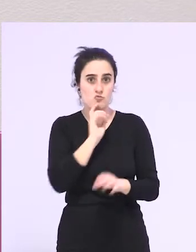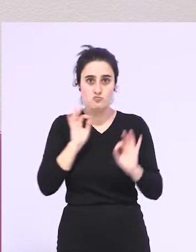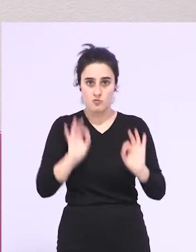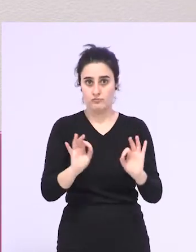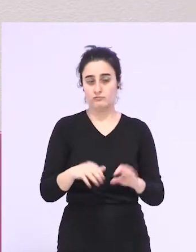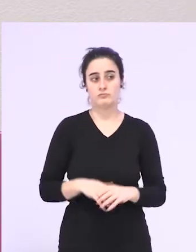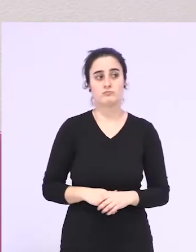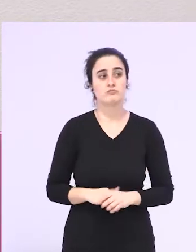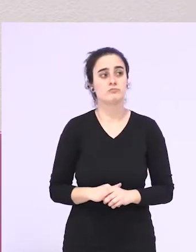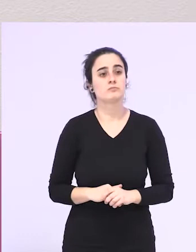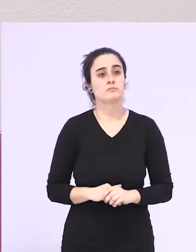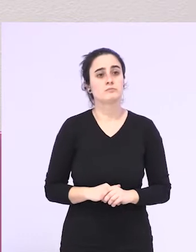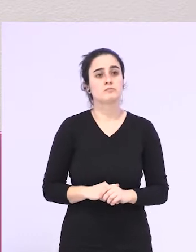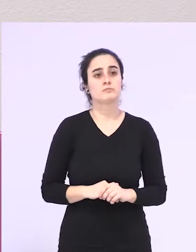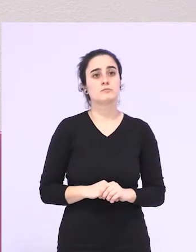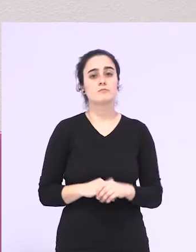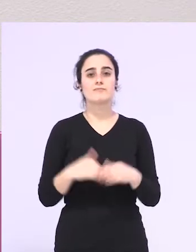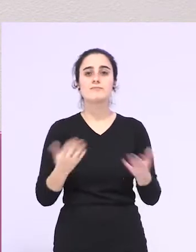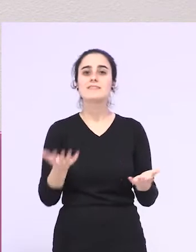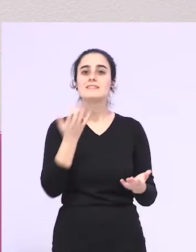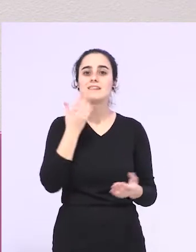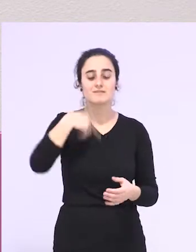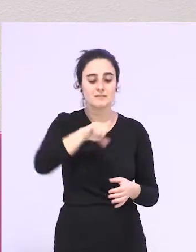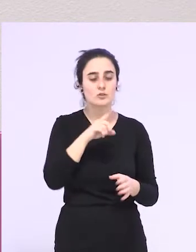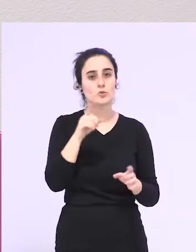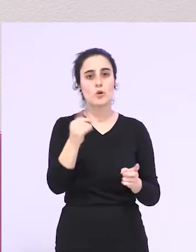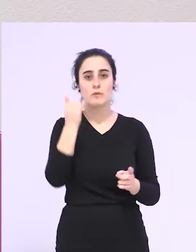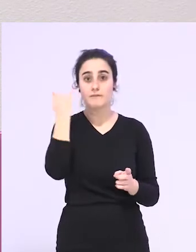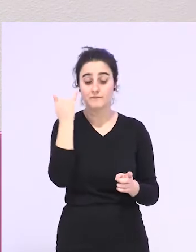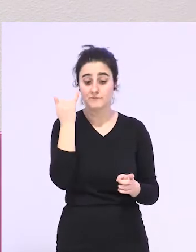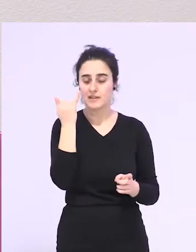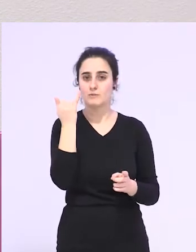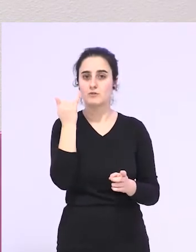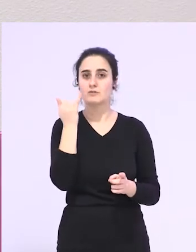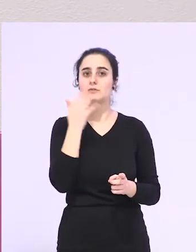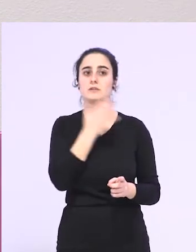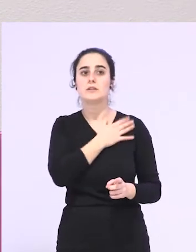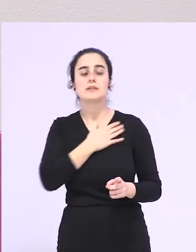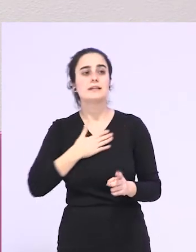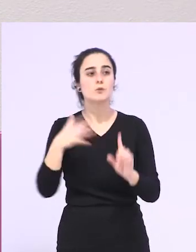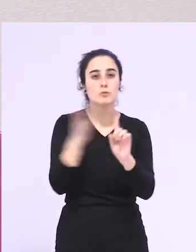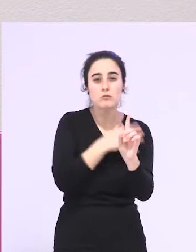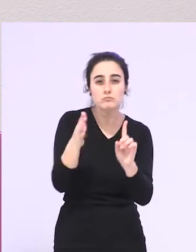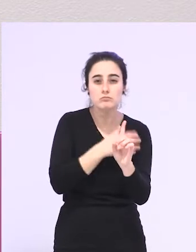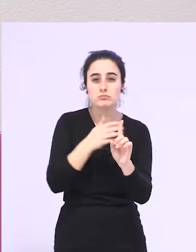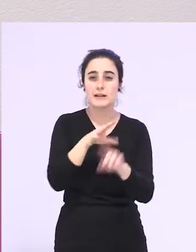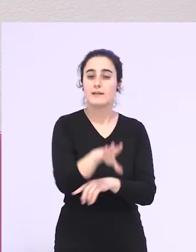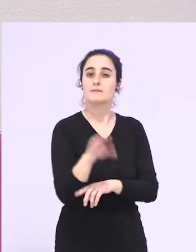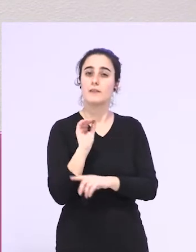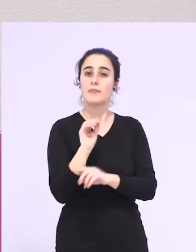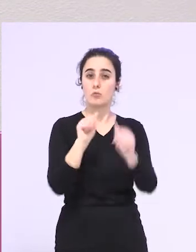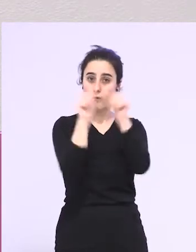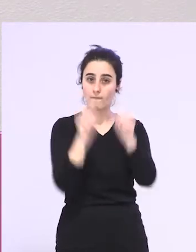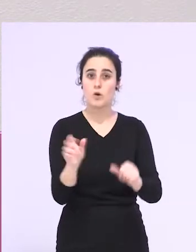ez? Orduan, fijatzen baldin bagara, indarkeria ulertzeko moduak eta diskursoak